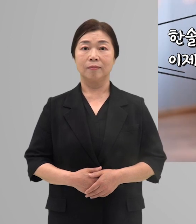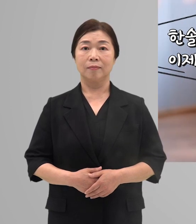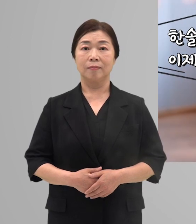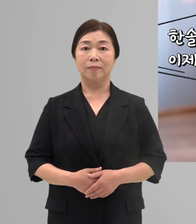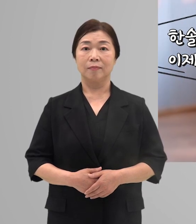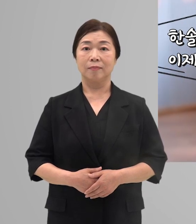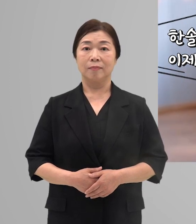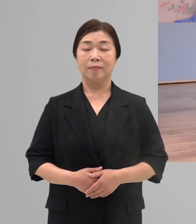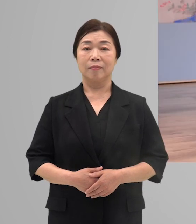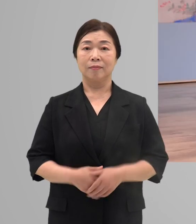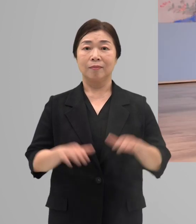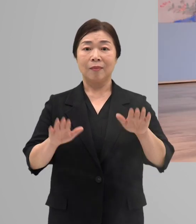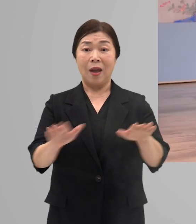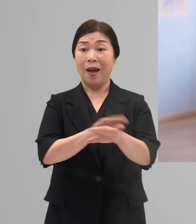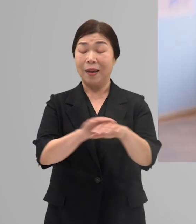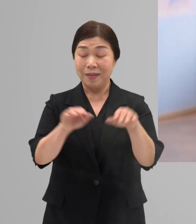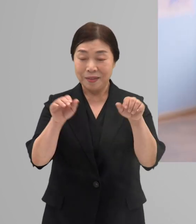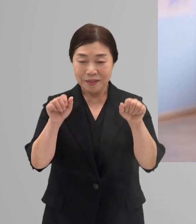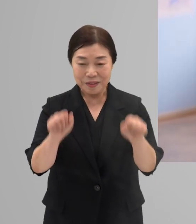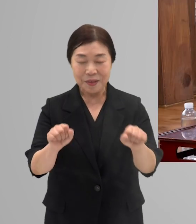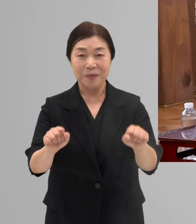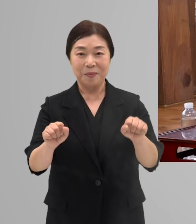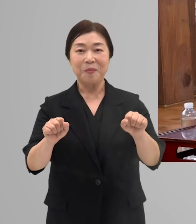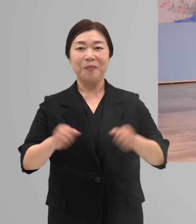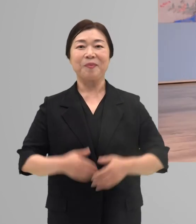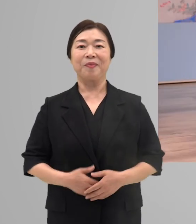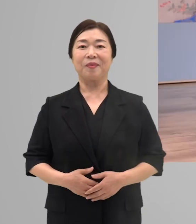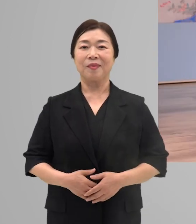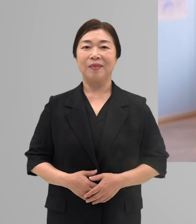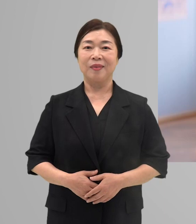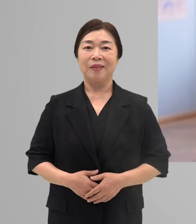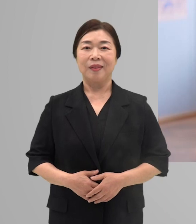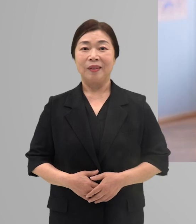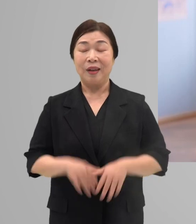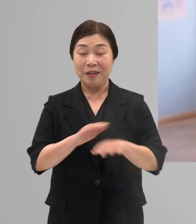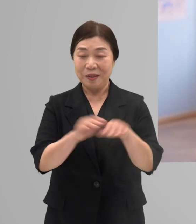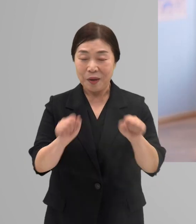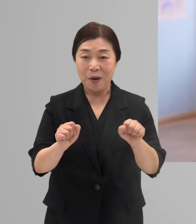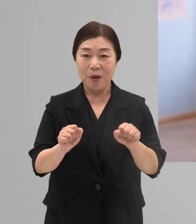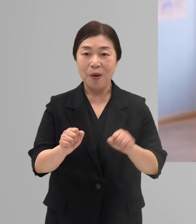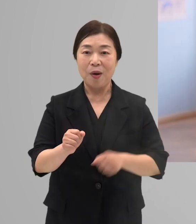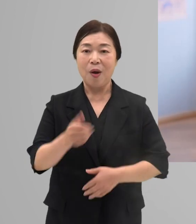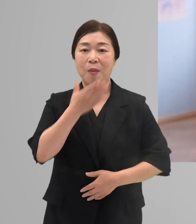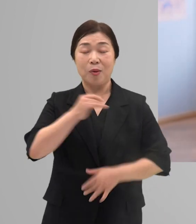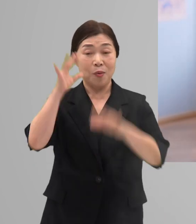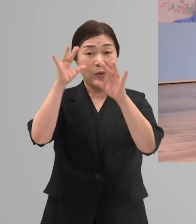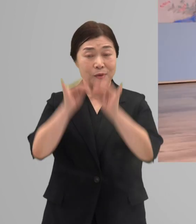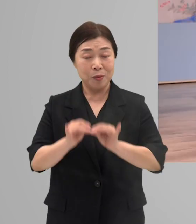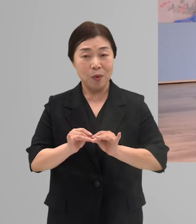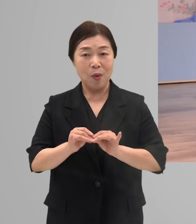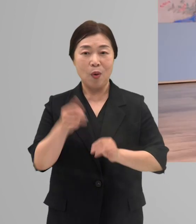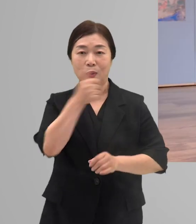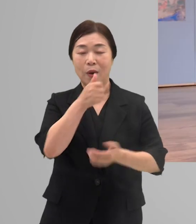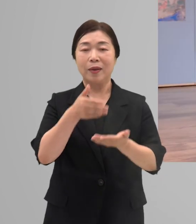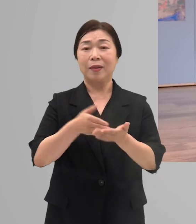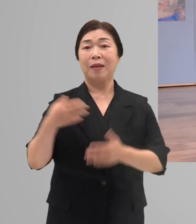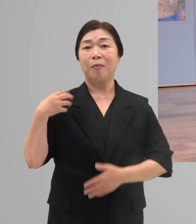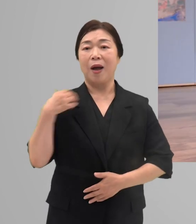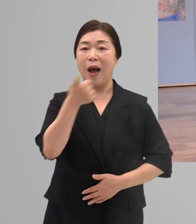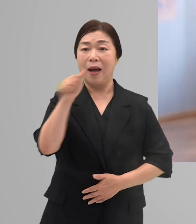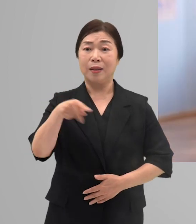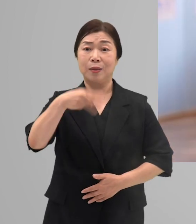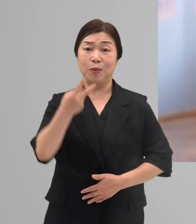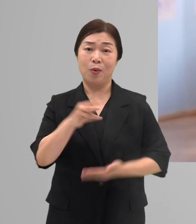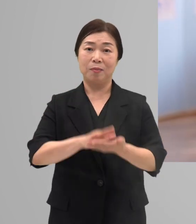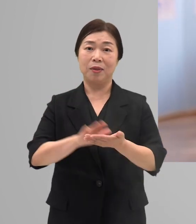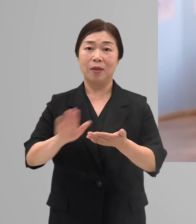저 어디 보고 말해요? 안녕하세요. 잠깐 다시 할게요. 안녕하세요. 복지공간 퀴즈쇼 전화위복의 진행을 맡은 원샷 한솔이라고